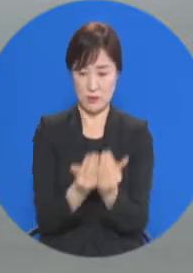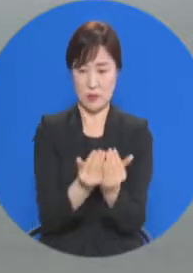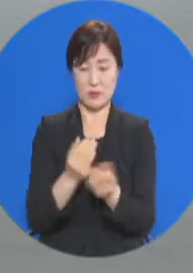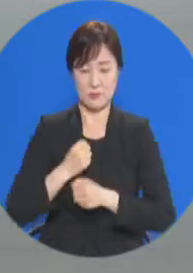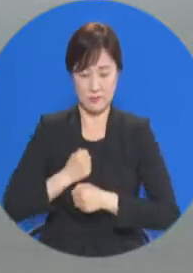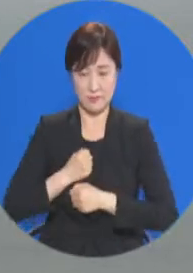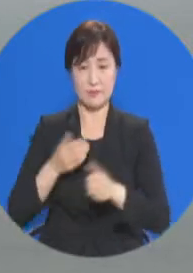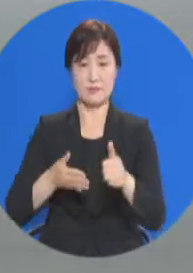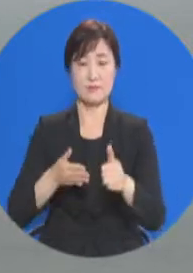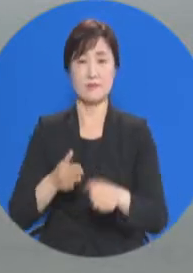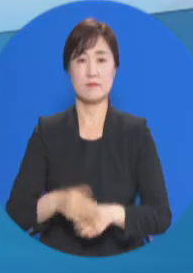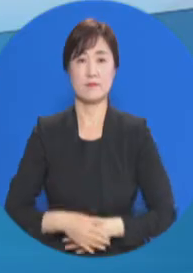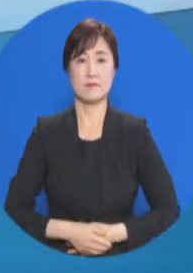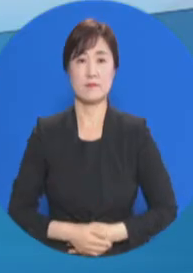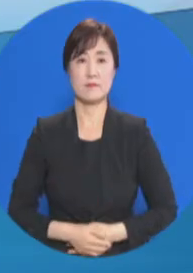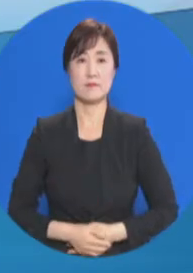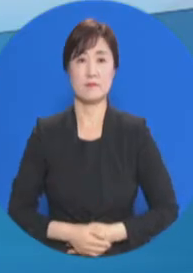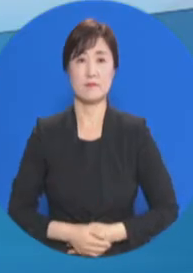있습니다.